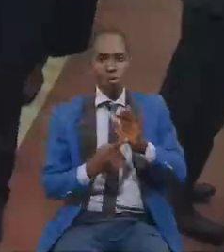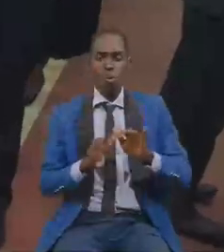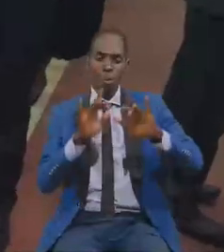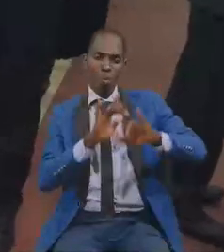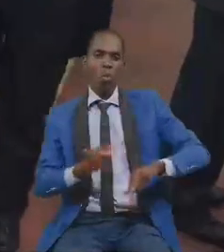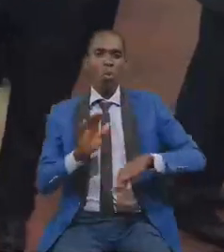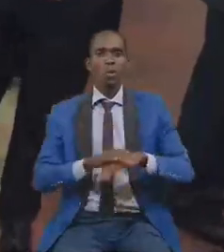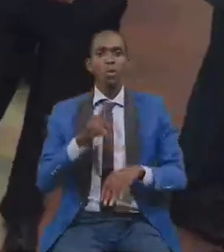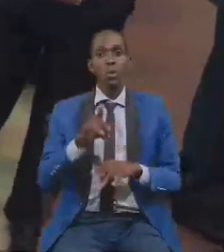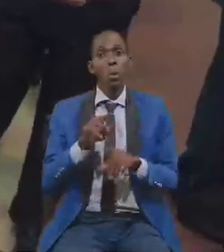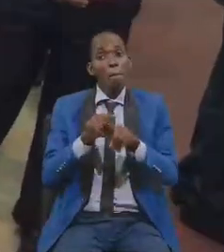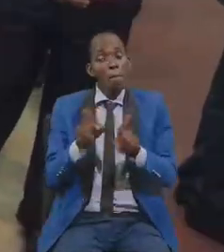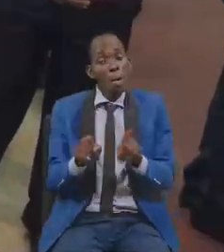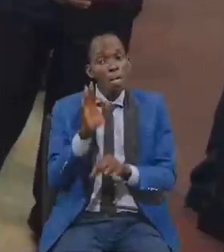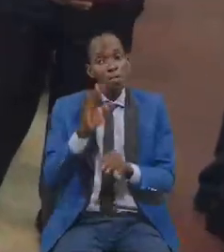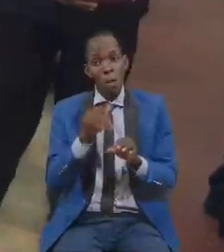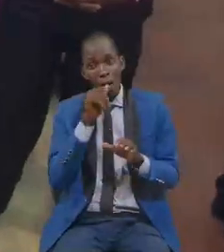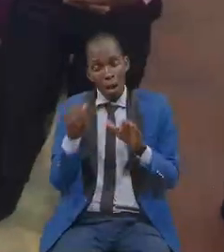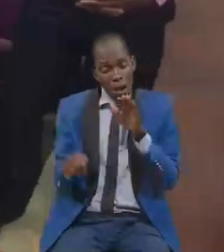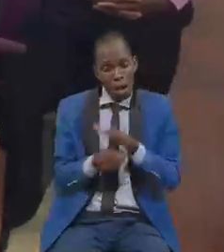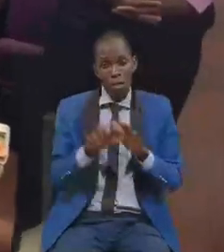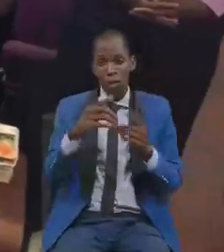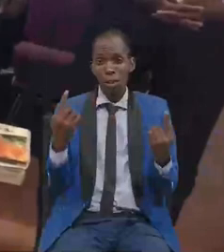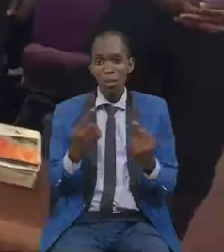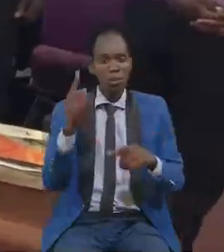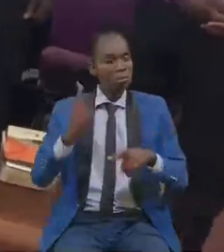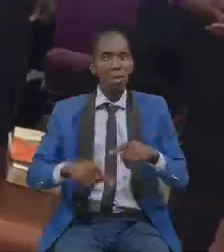tes péchés, tu ne vas pas prospérer.